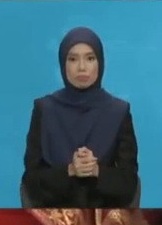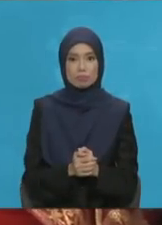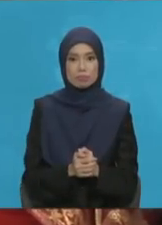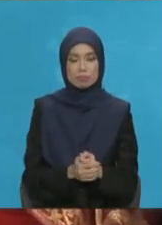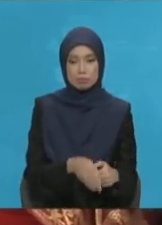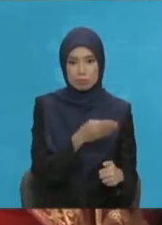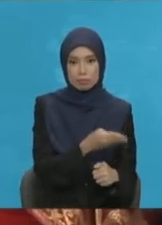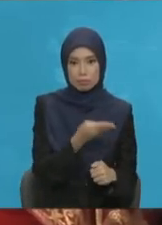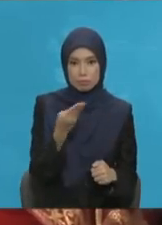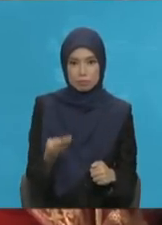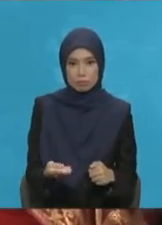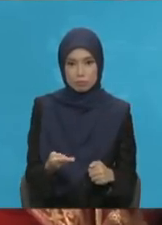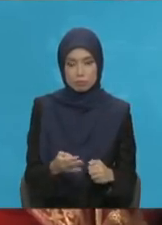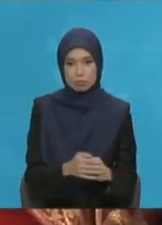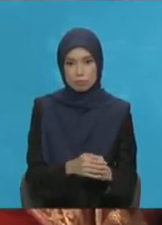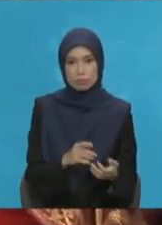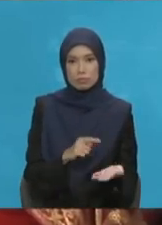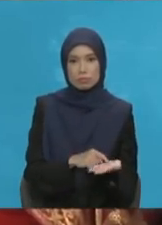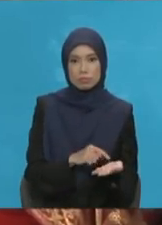Dul yang terlambat Mulia